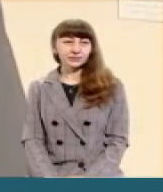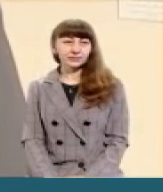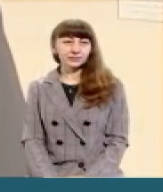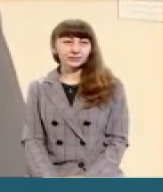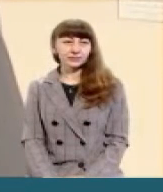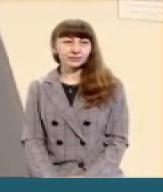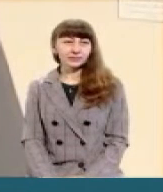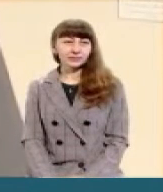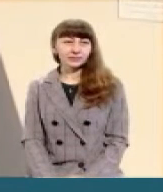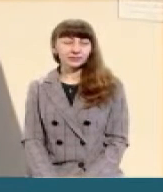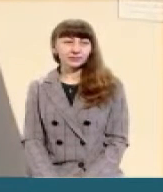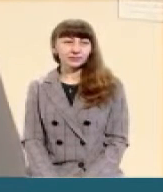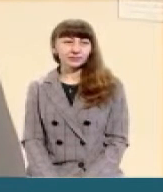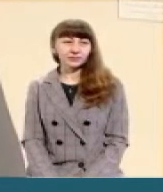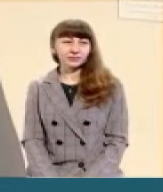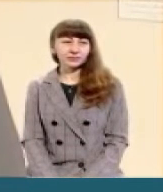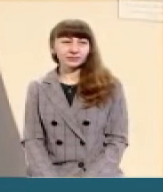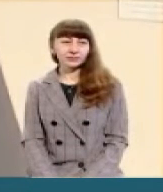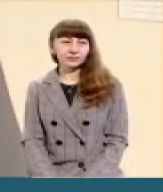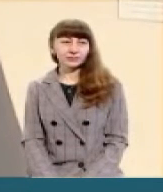к выполненных работам